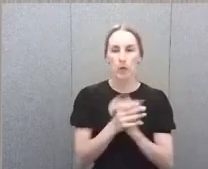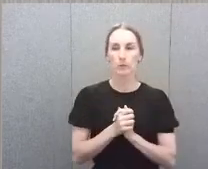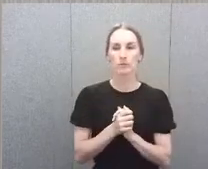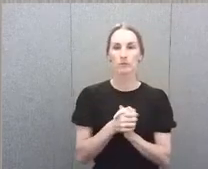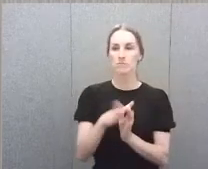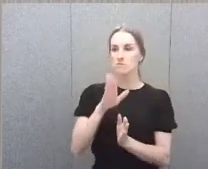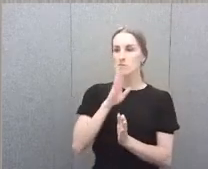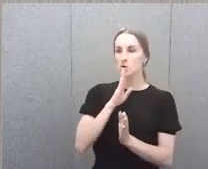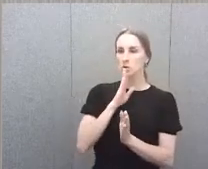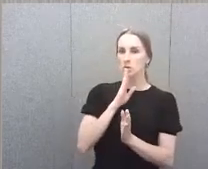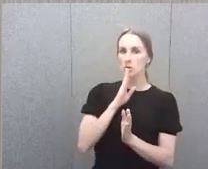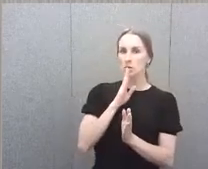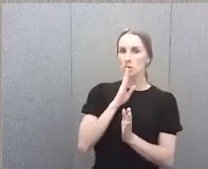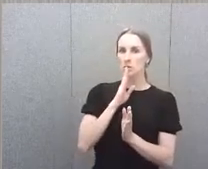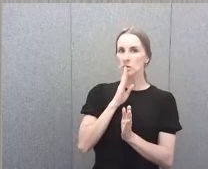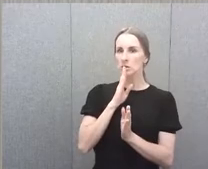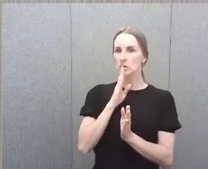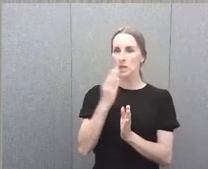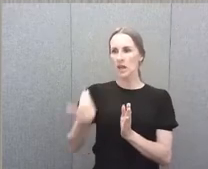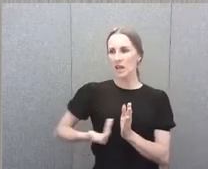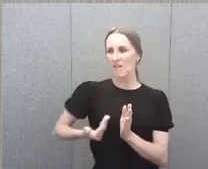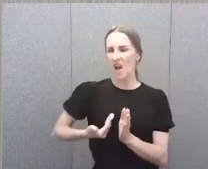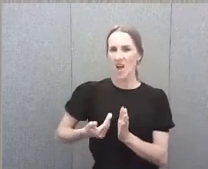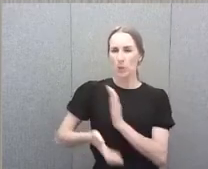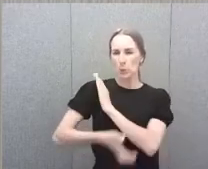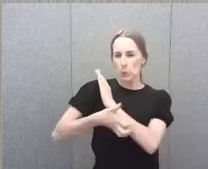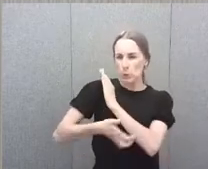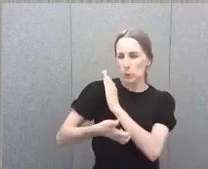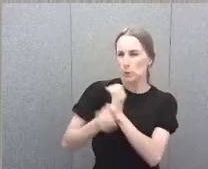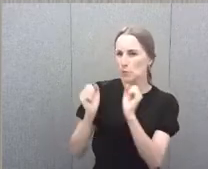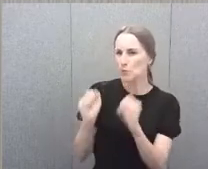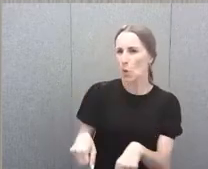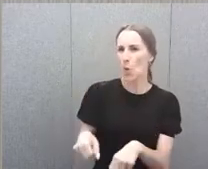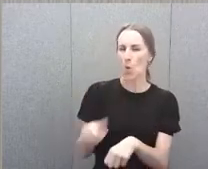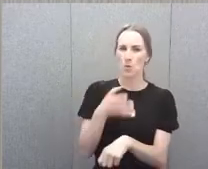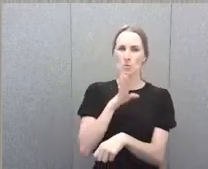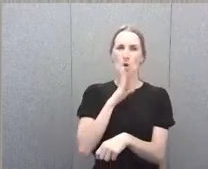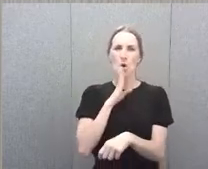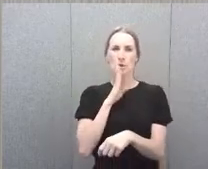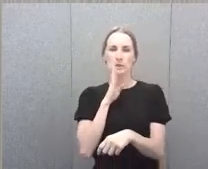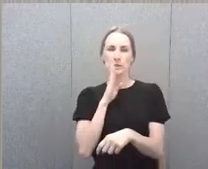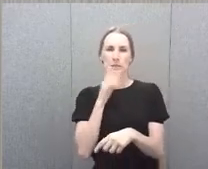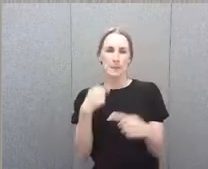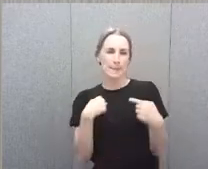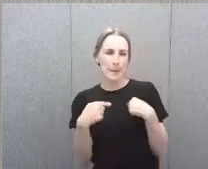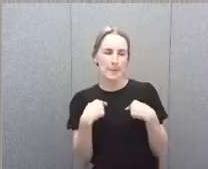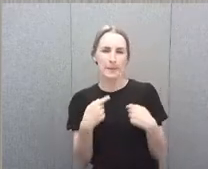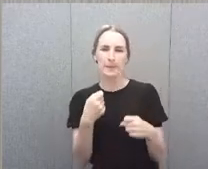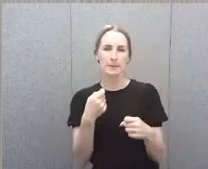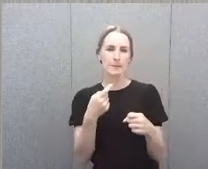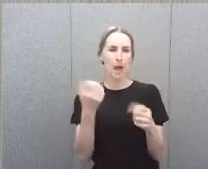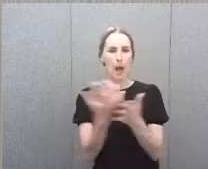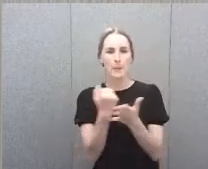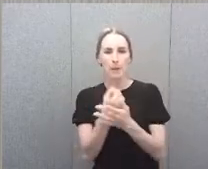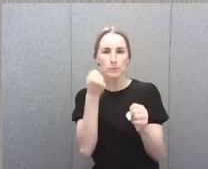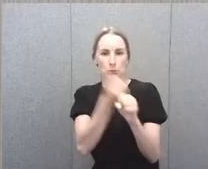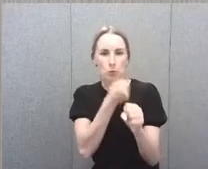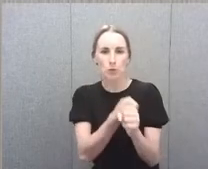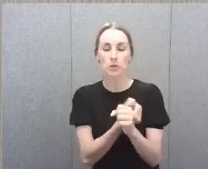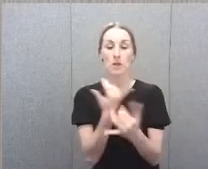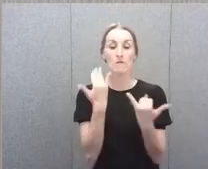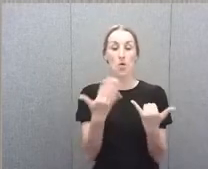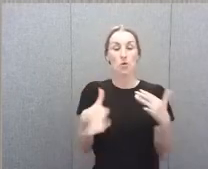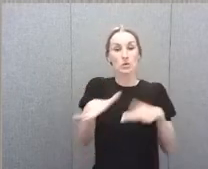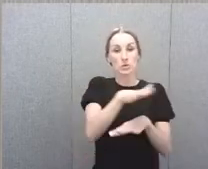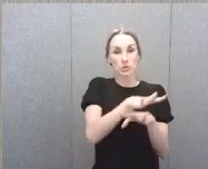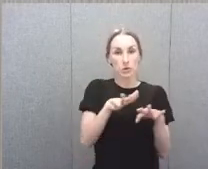в нищете, когда они уязвимы, говоря о гендерном насилии, конфликтах, все